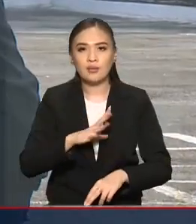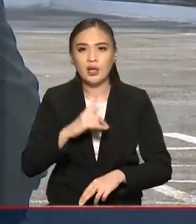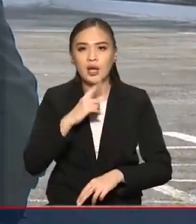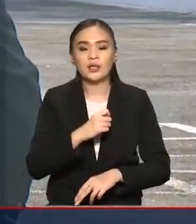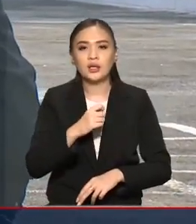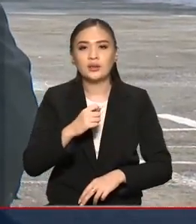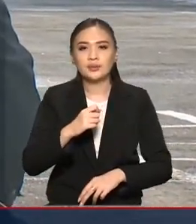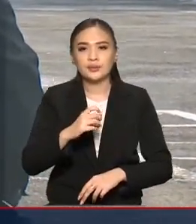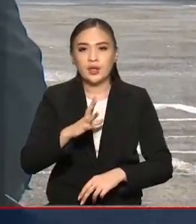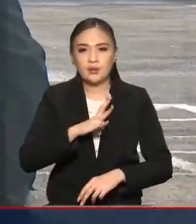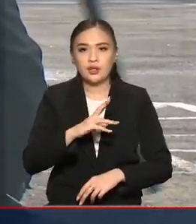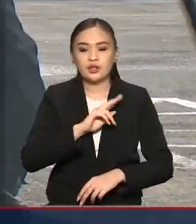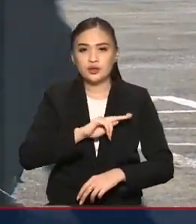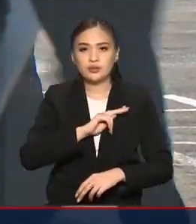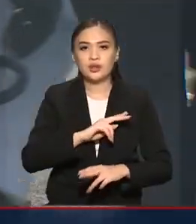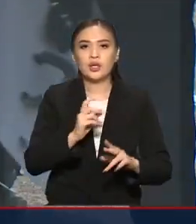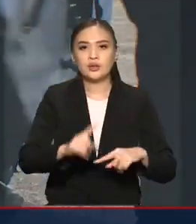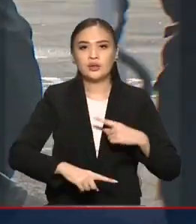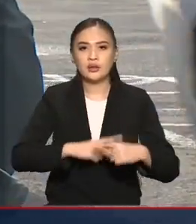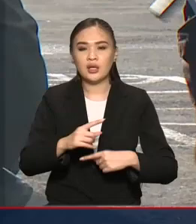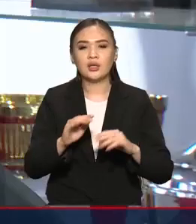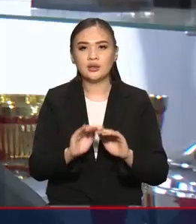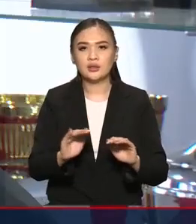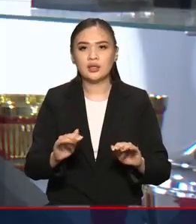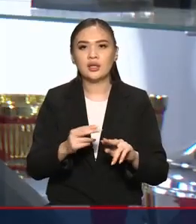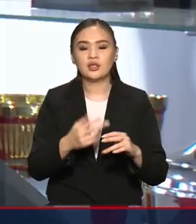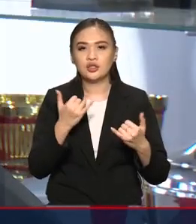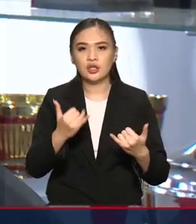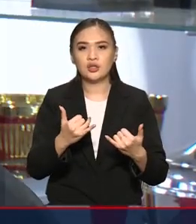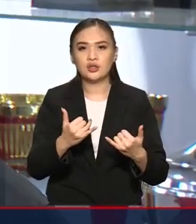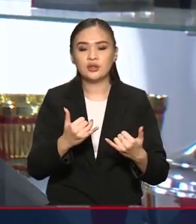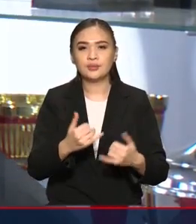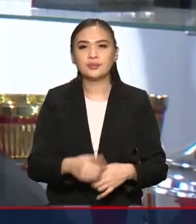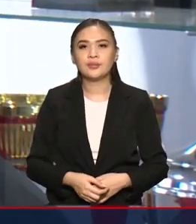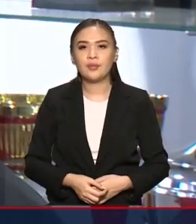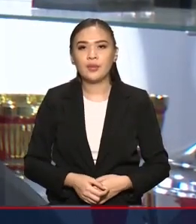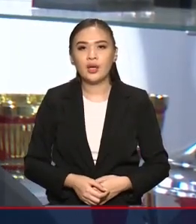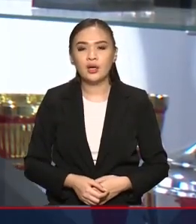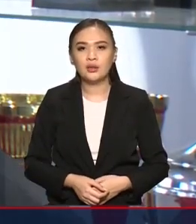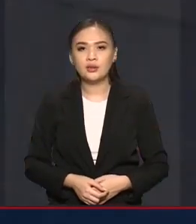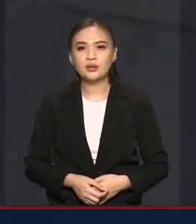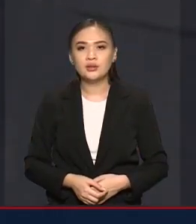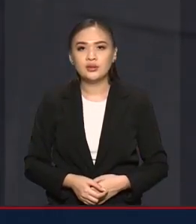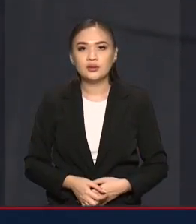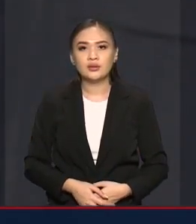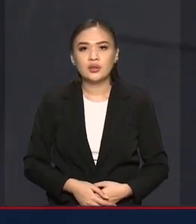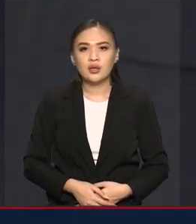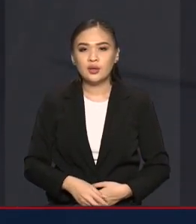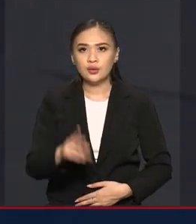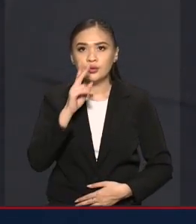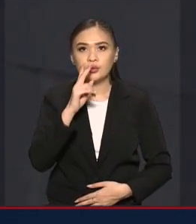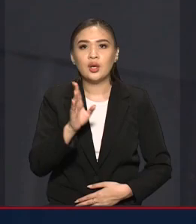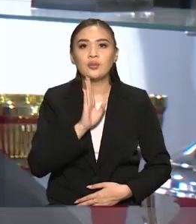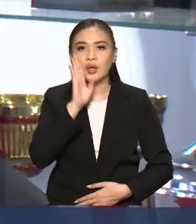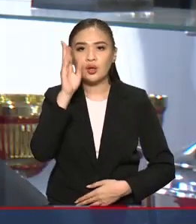ол әке жолын жалғап келе жатқандығына өкінбейтінін айтады. Династия ғой бұл. Шыны керек енді көремді азанда